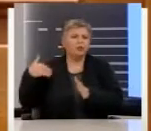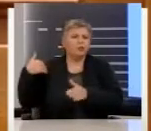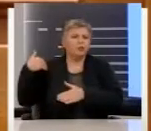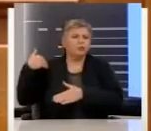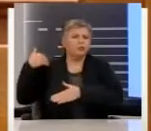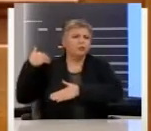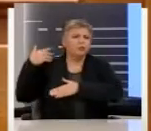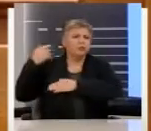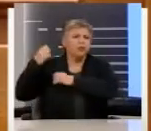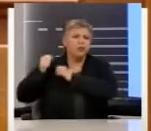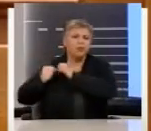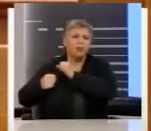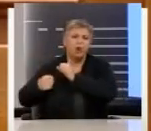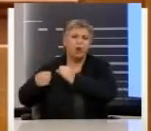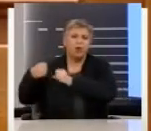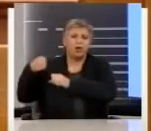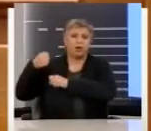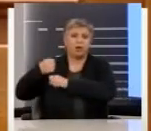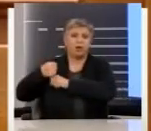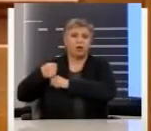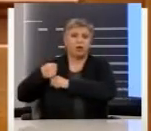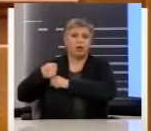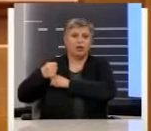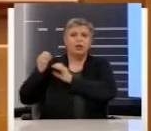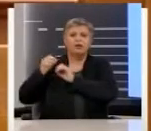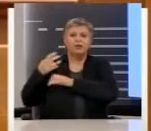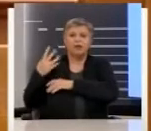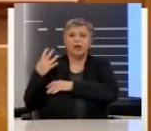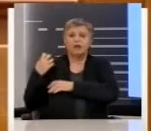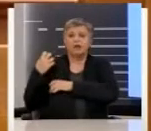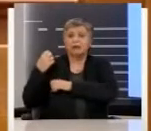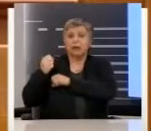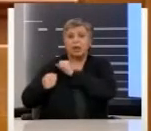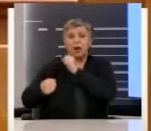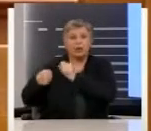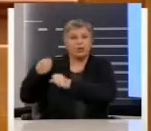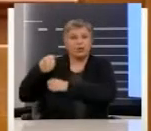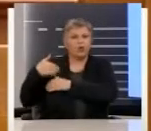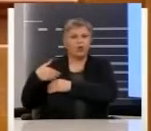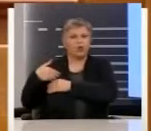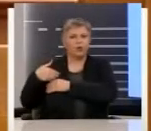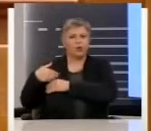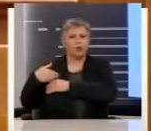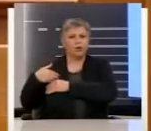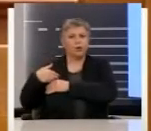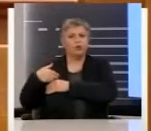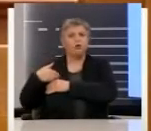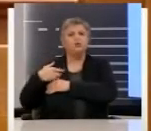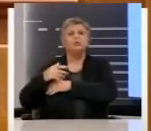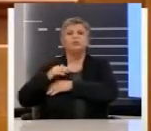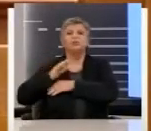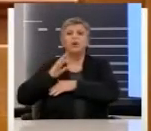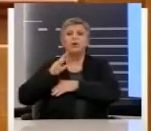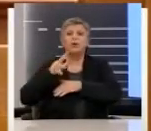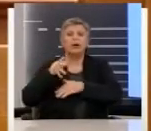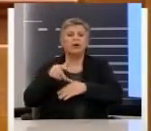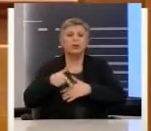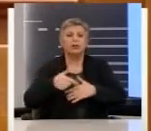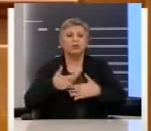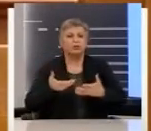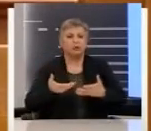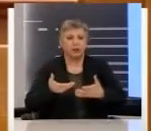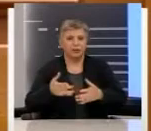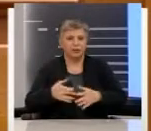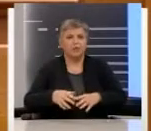δεκαετίες, αλλά και τα τελευταία 40 χρόνια. Και ήρθαν το Συμβούλιο της Ευρώπης,